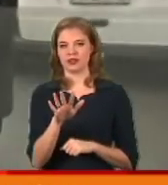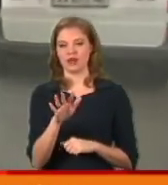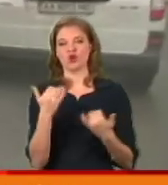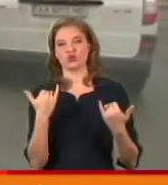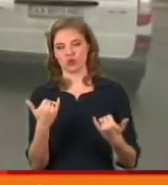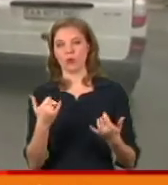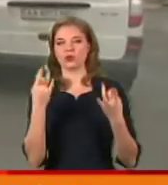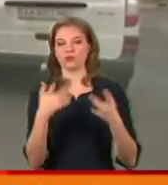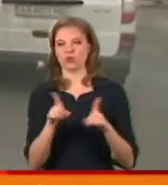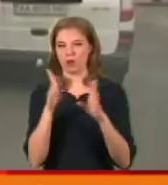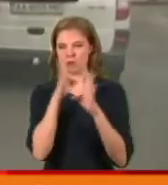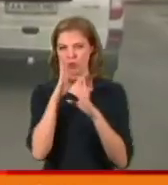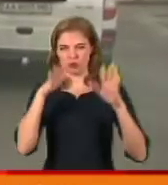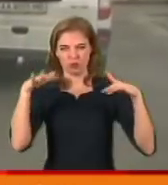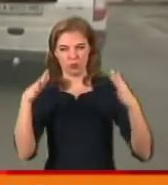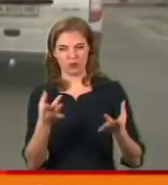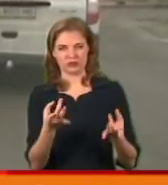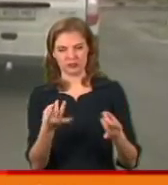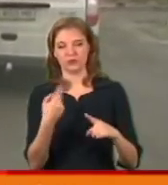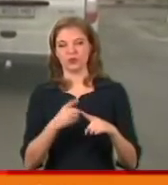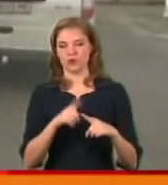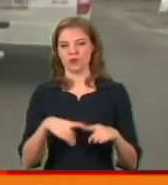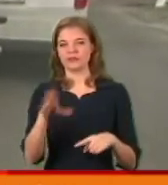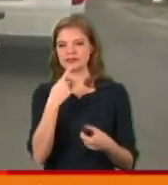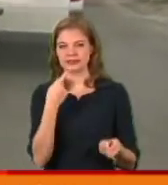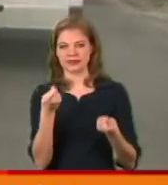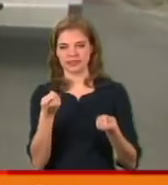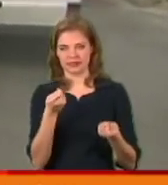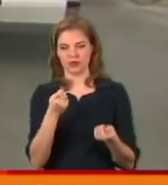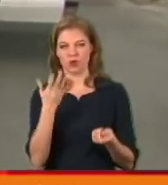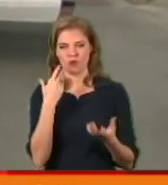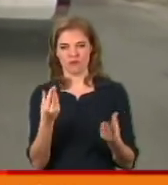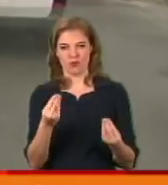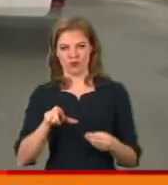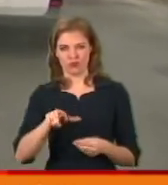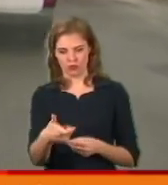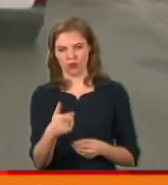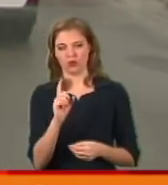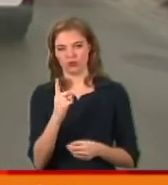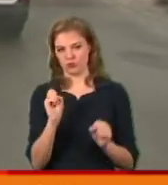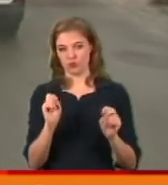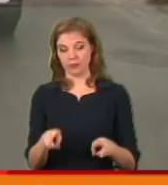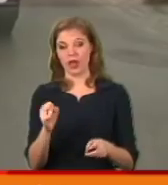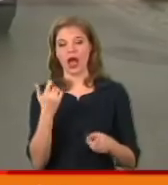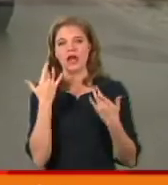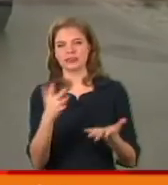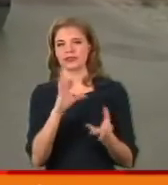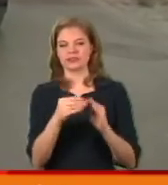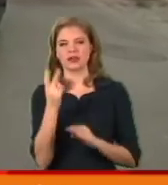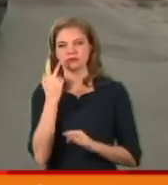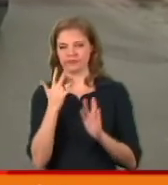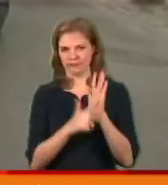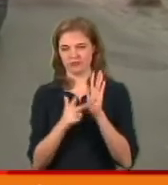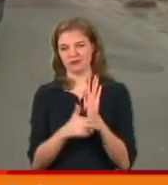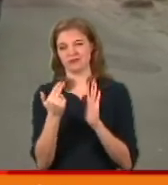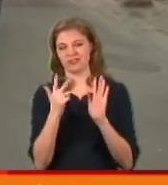ще просто така погода дощова, тобто вони не так швидко їдуть, коли мокра дорога, тому що... Ну... А так зазвичай скільки? Може бути і